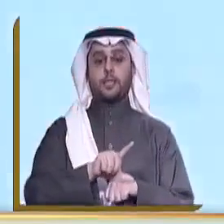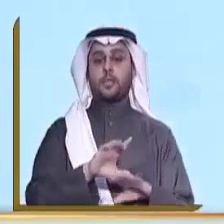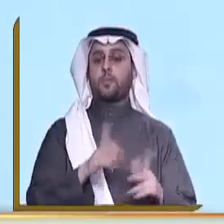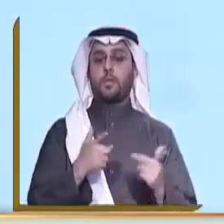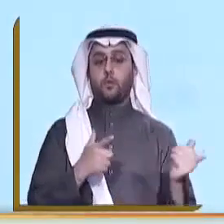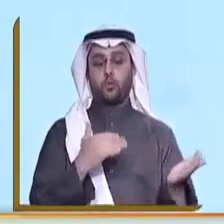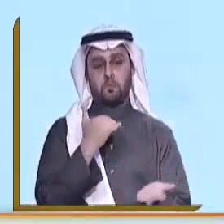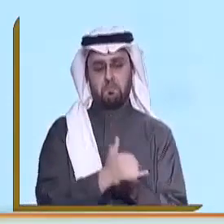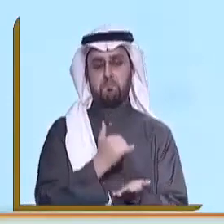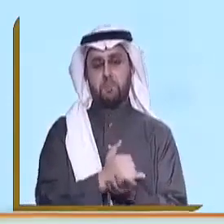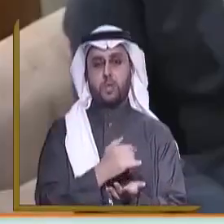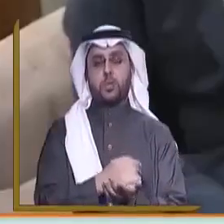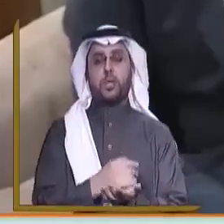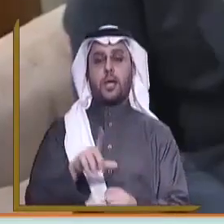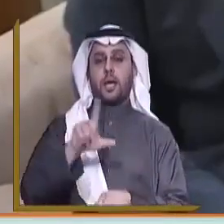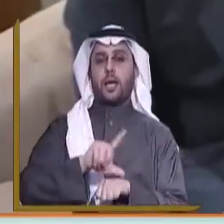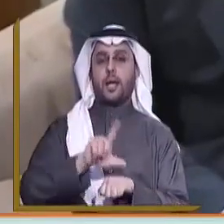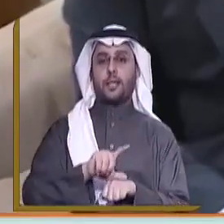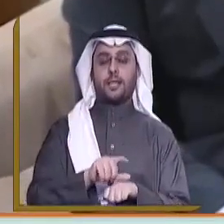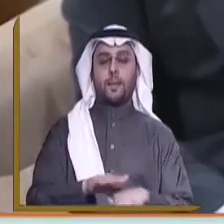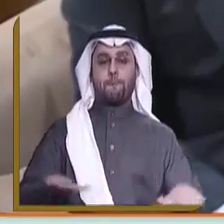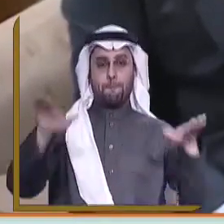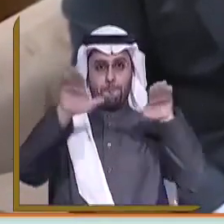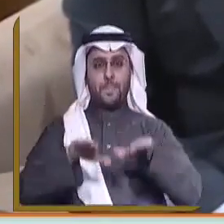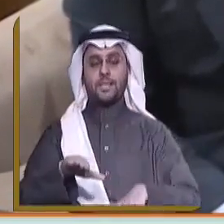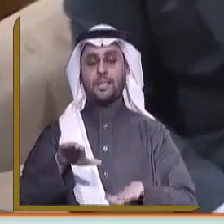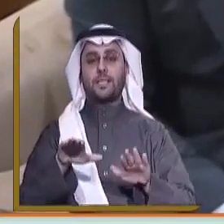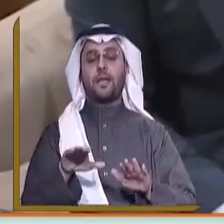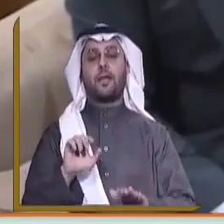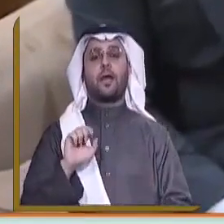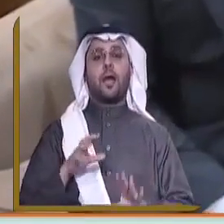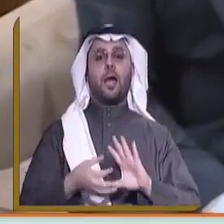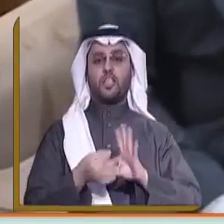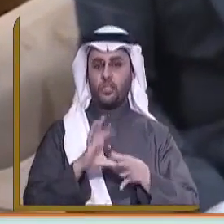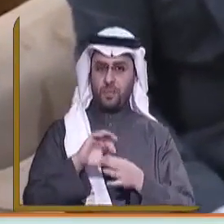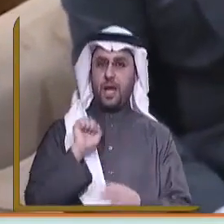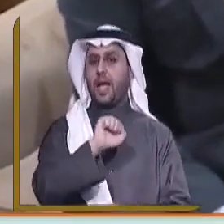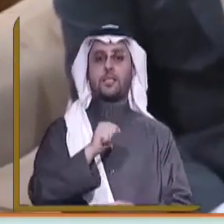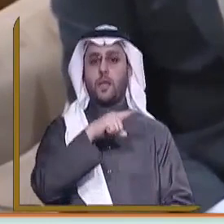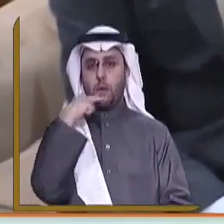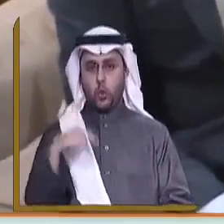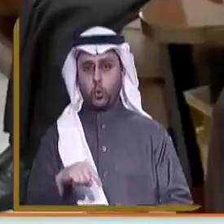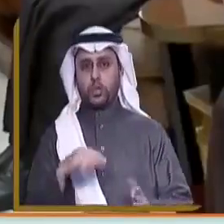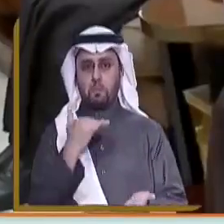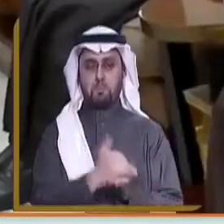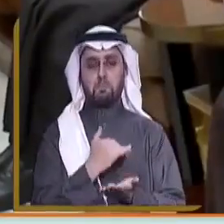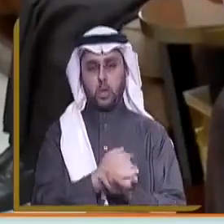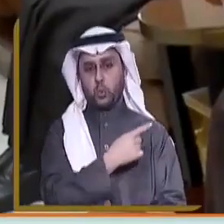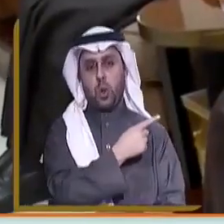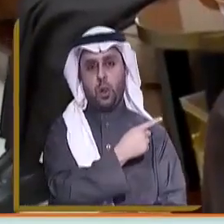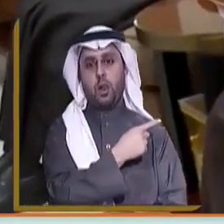الرياض اليوم معالي رئيس مجلس الدومه للجمعيه الفيدراليه في روسيا الاتحاديه السيد